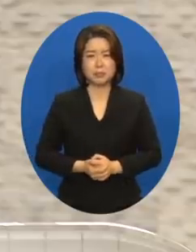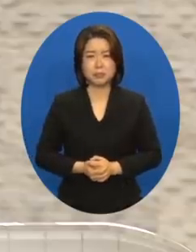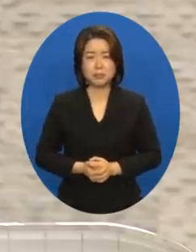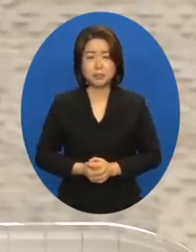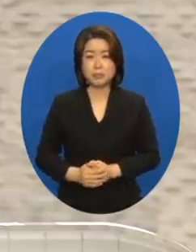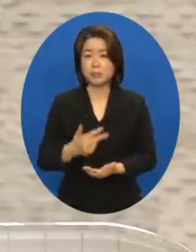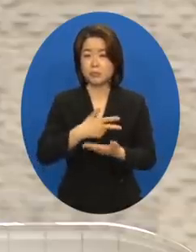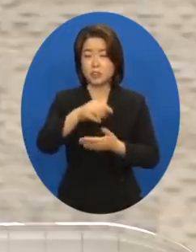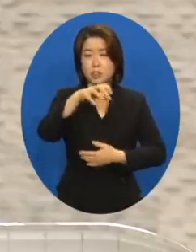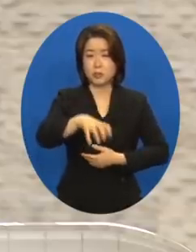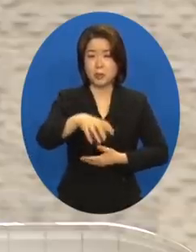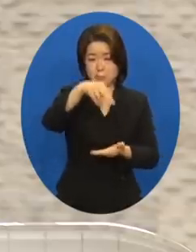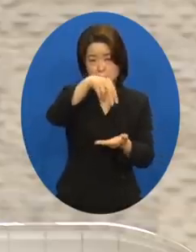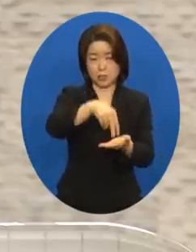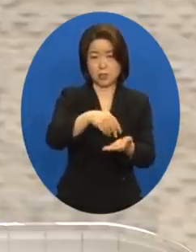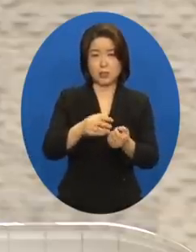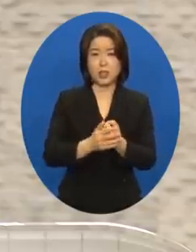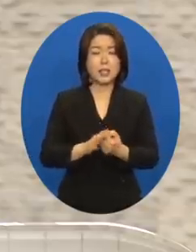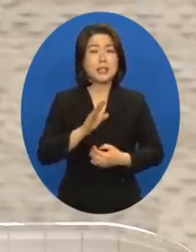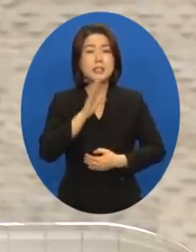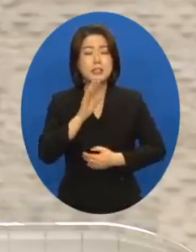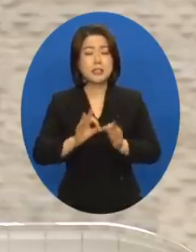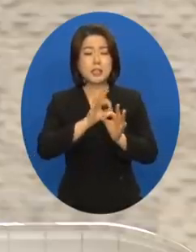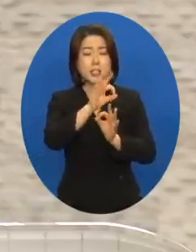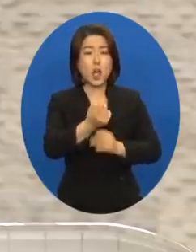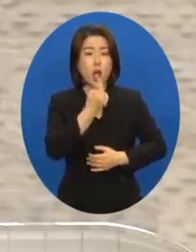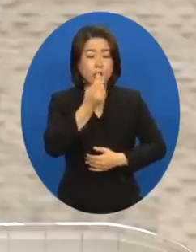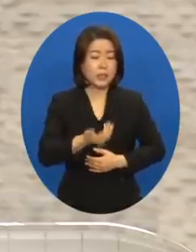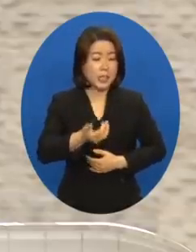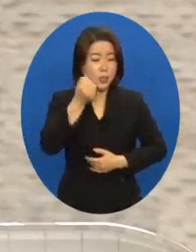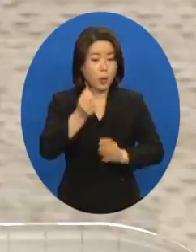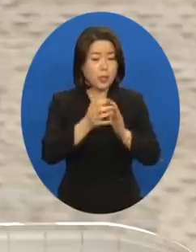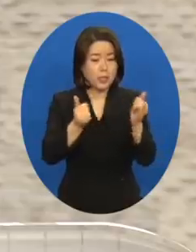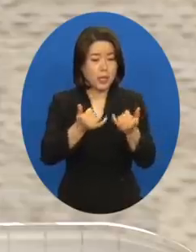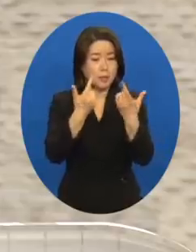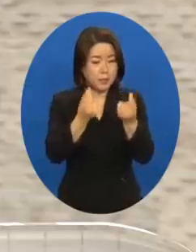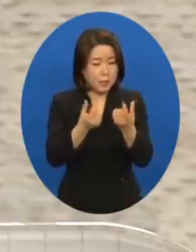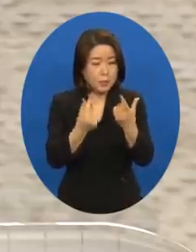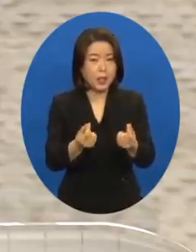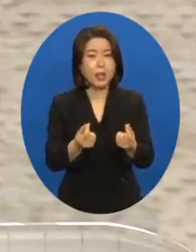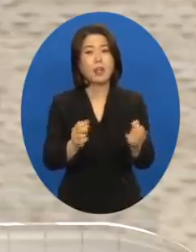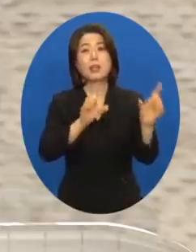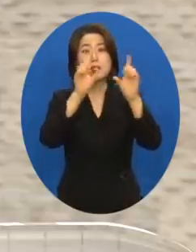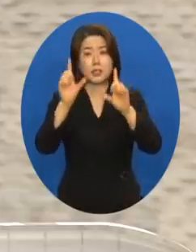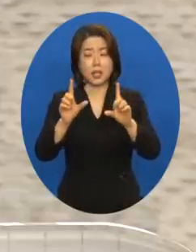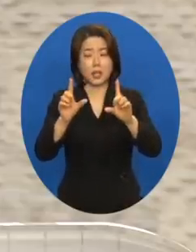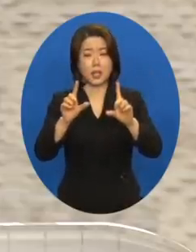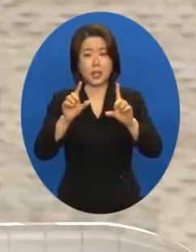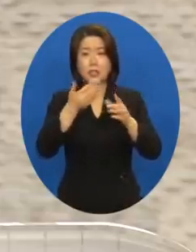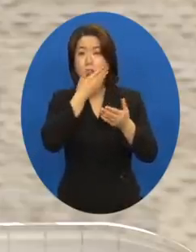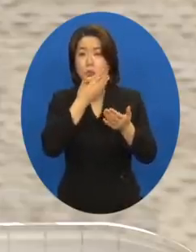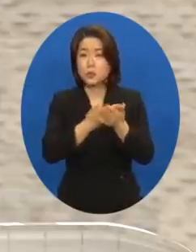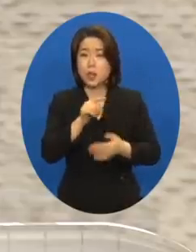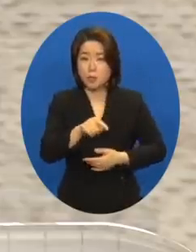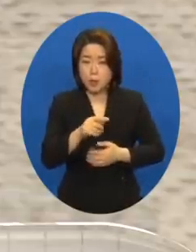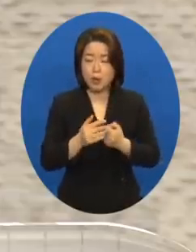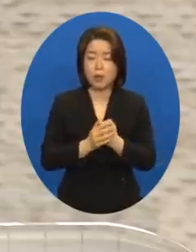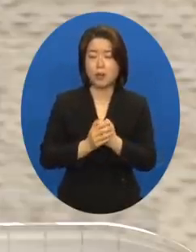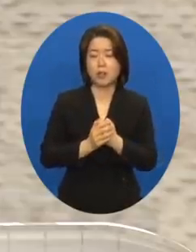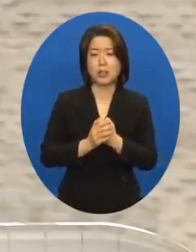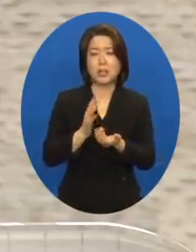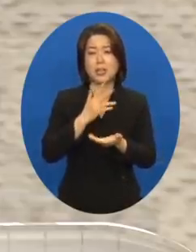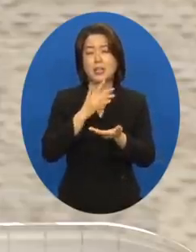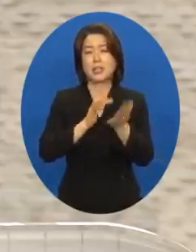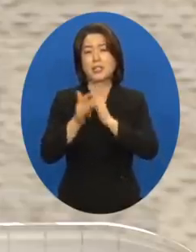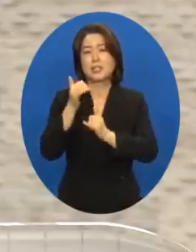주님 앞에 설 때는 정말 영생을 소유한 사람답게 살았는가 그 핵심이 예수님을 경우에 하는